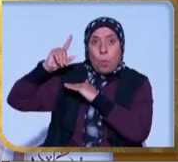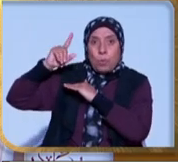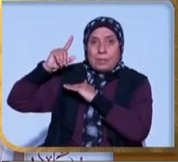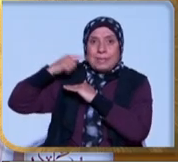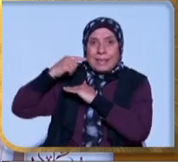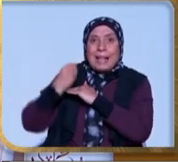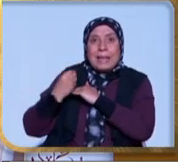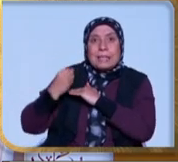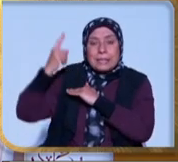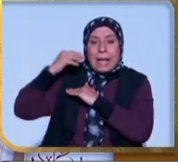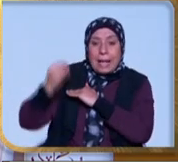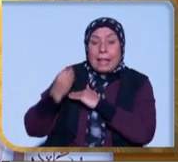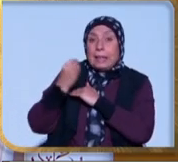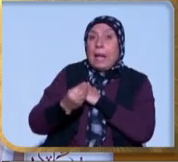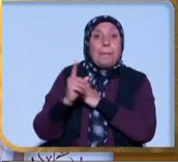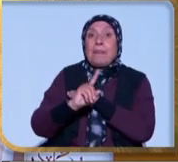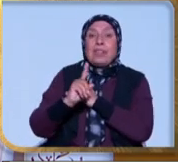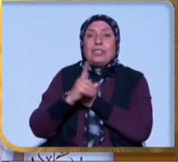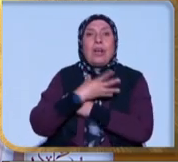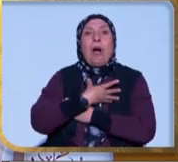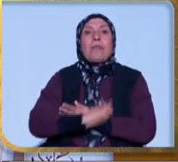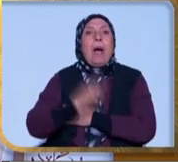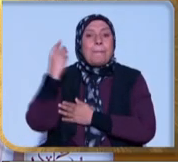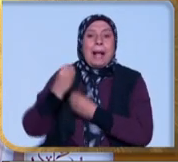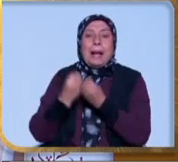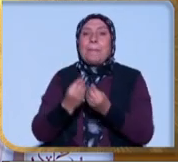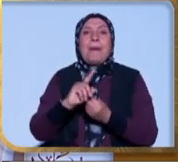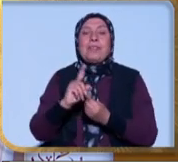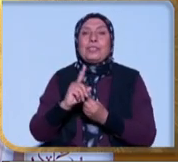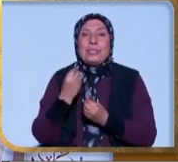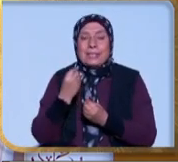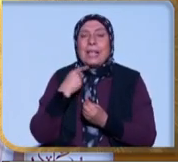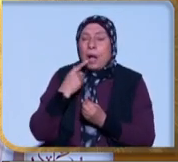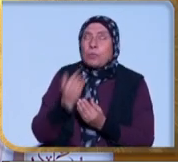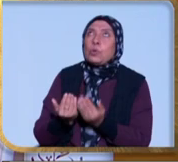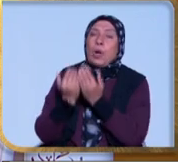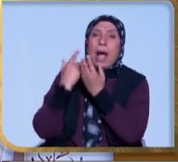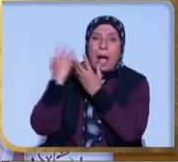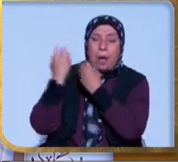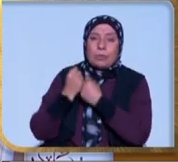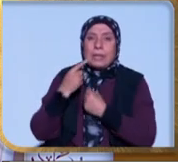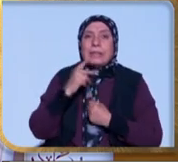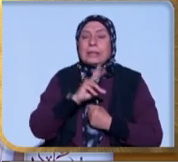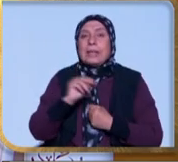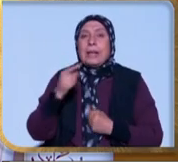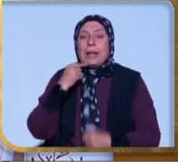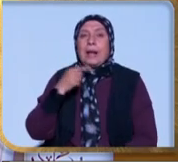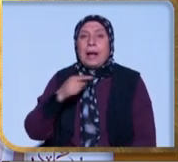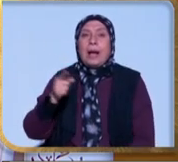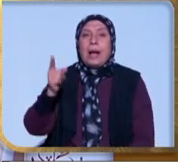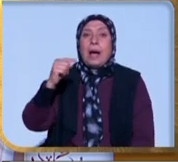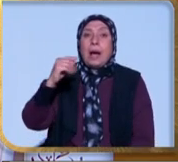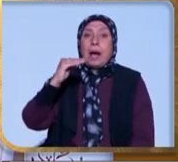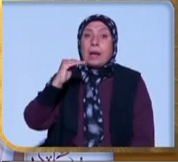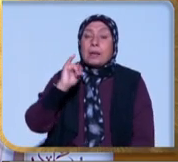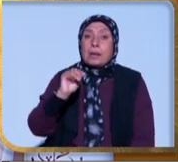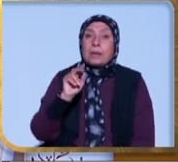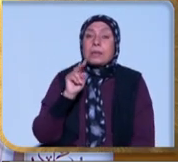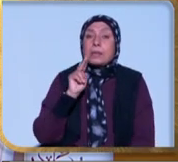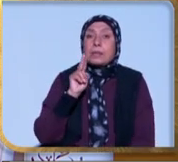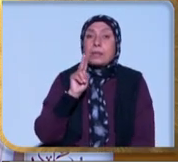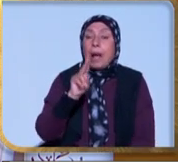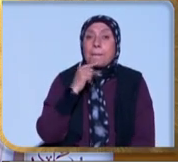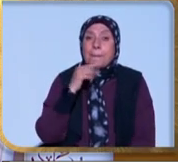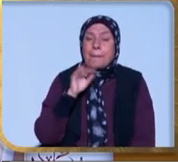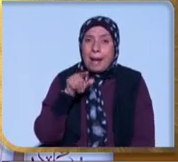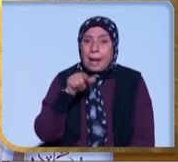بيرجى مرجو إنه يكون موجود، زي إن رحمة الله قريب من المحسنين، فيبقى هتلاقي